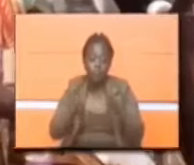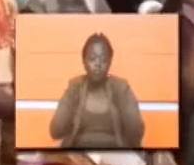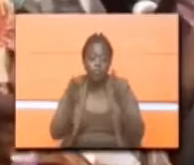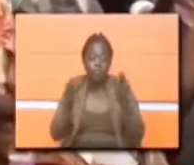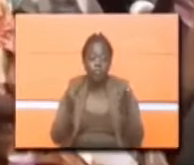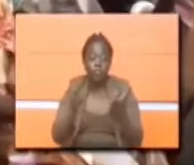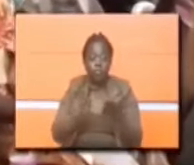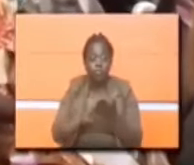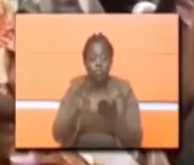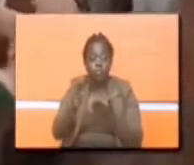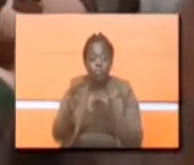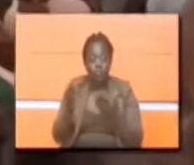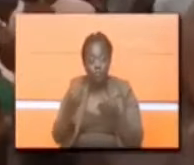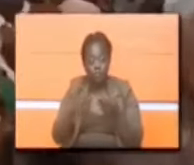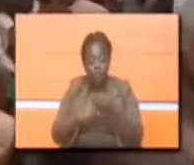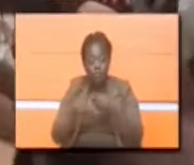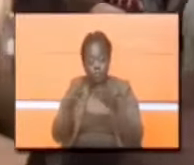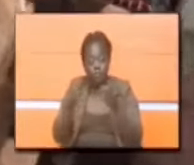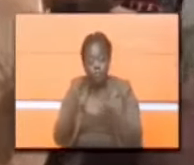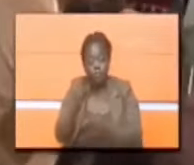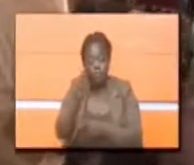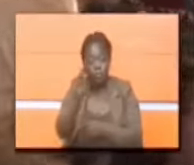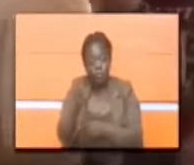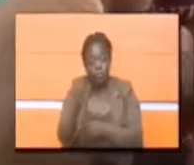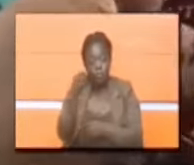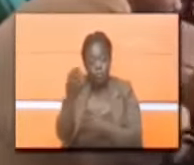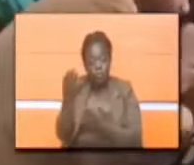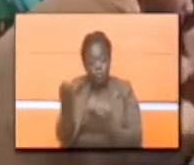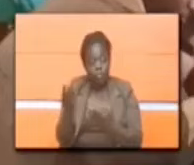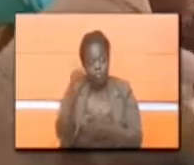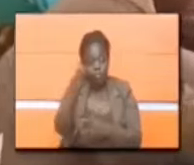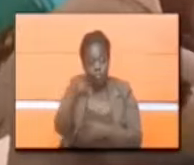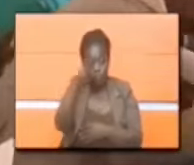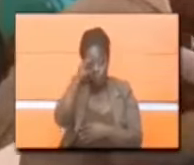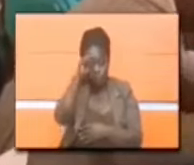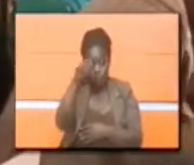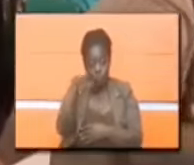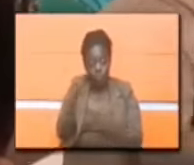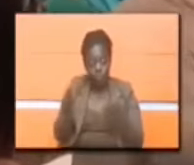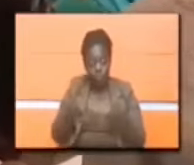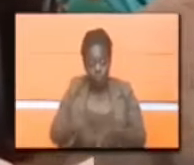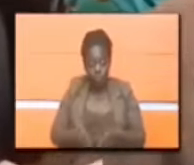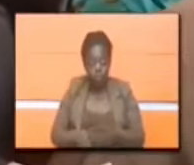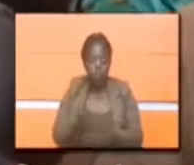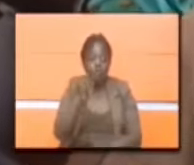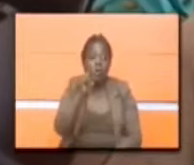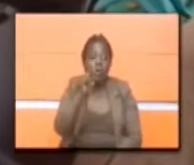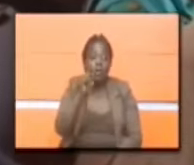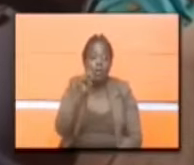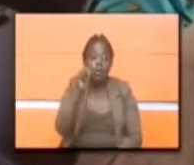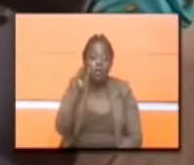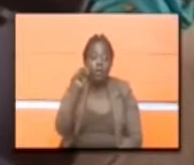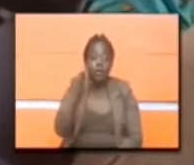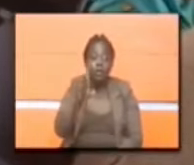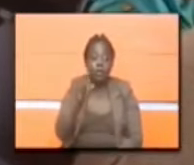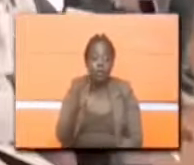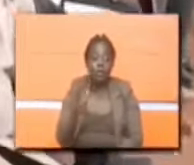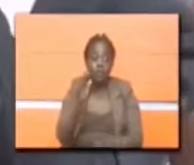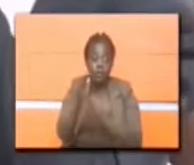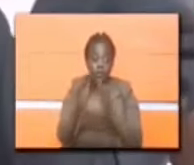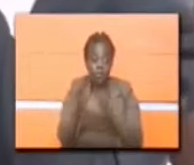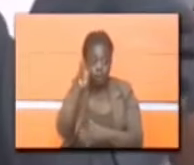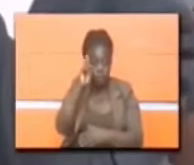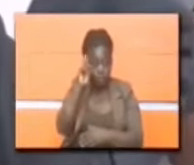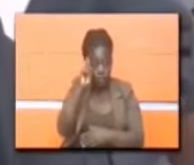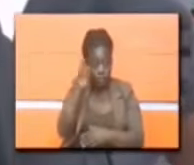lwamutukula Masaka bakole ekitundu kya kilomita 3 okutuuka ku kyalo Kalagale wazalibwa Tamale mirundi ng'akabonero